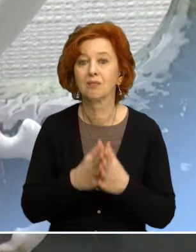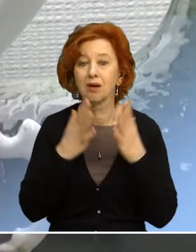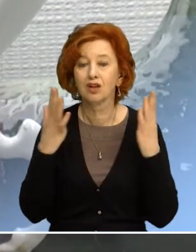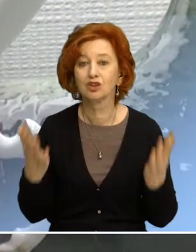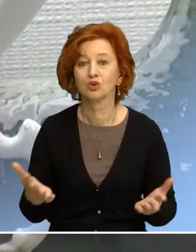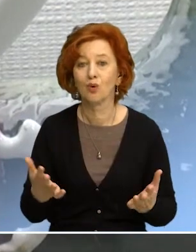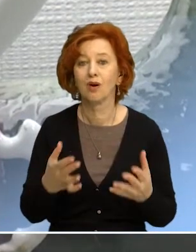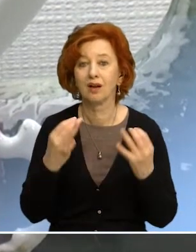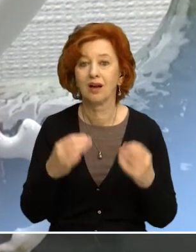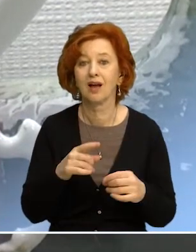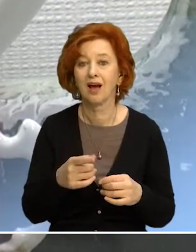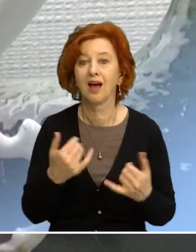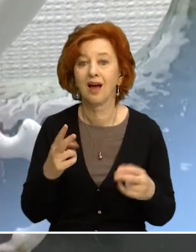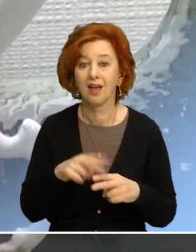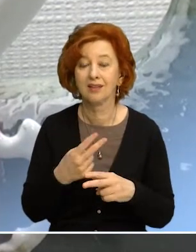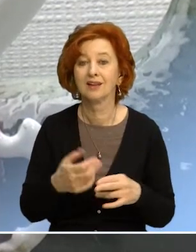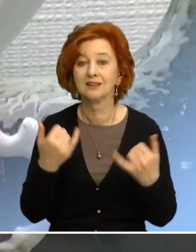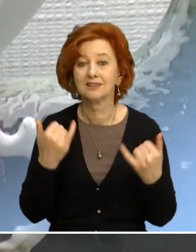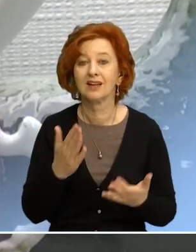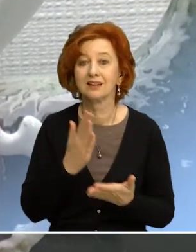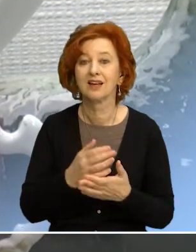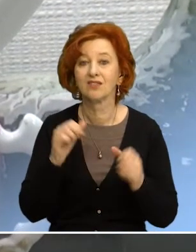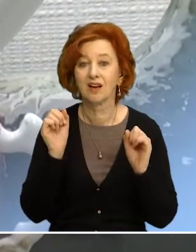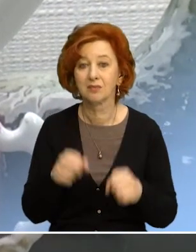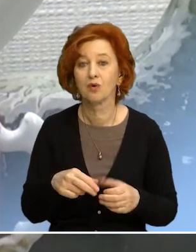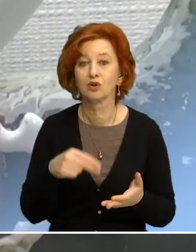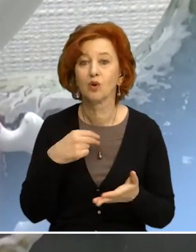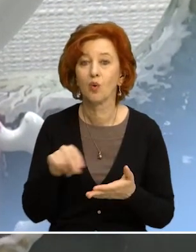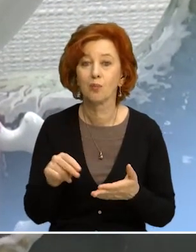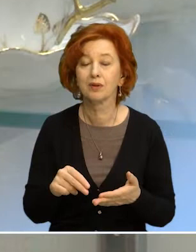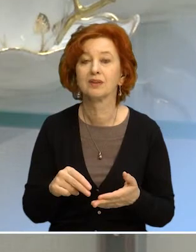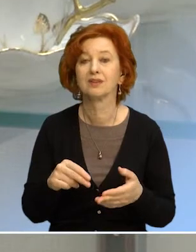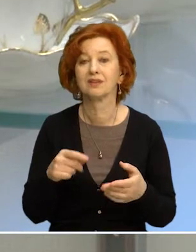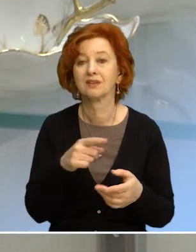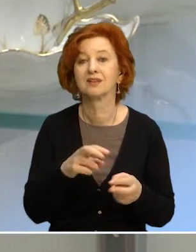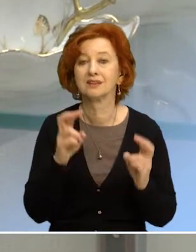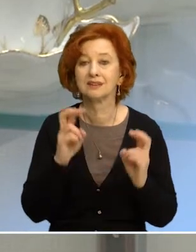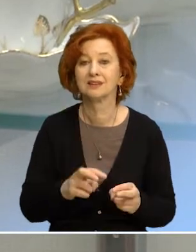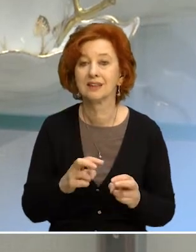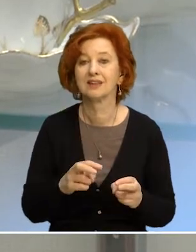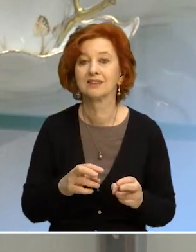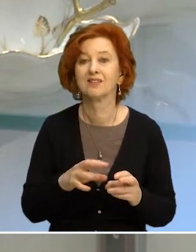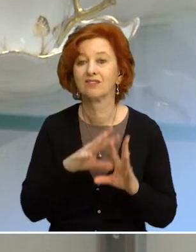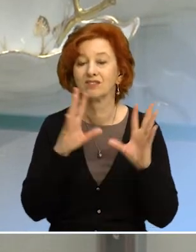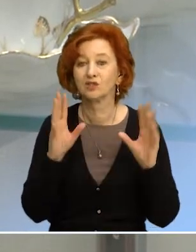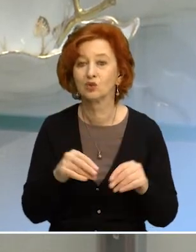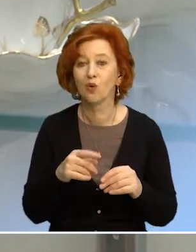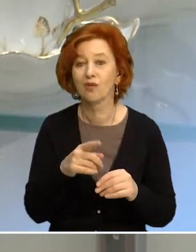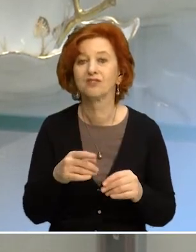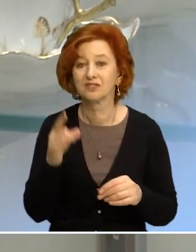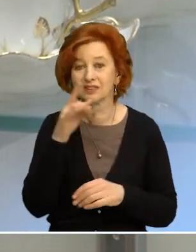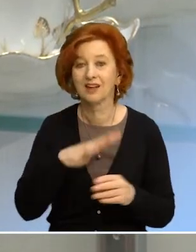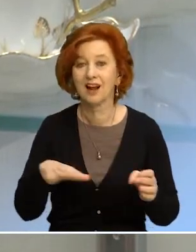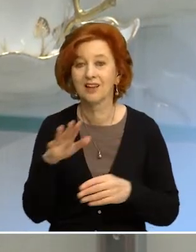достаточно громоздкое. Это сегодня есть возможности купить печь, купить в стране,